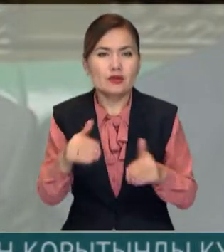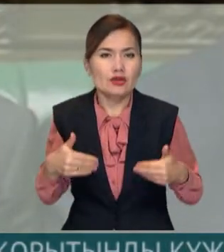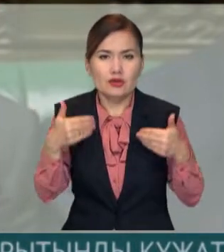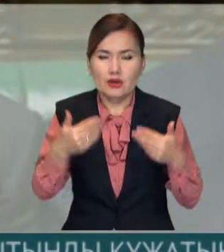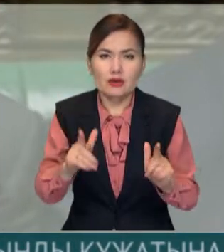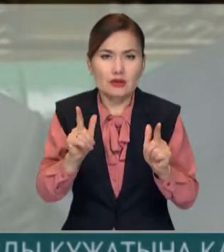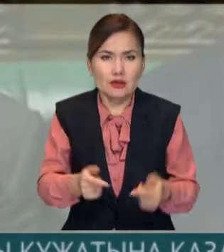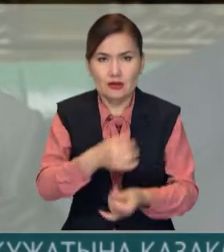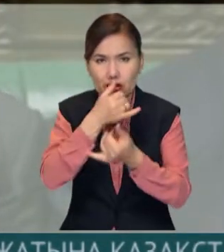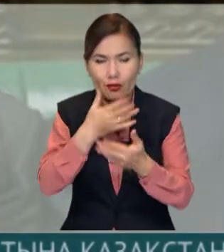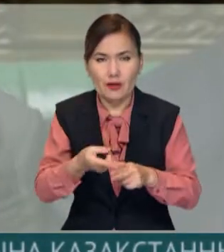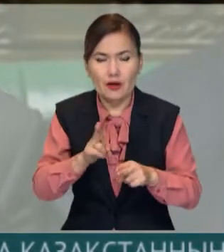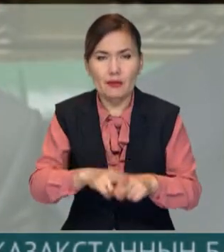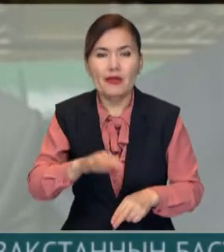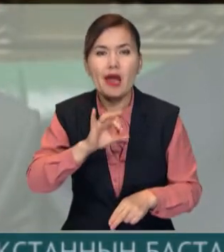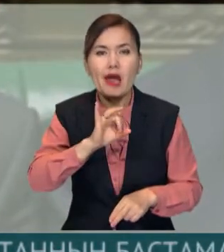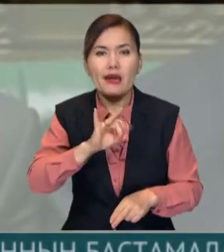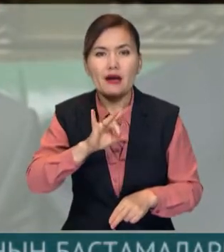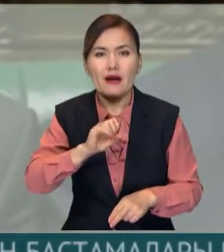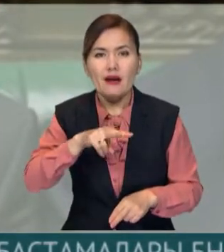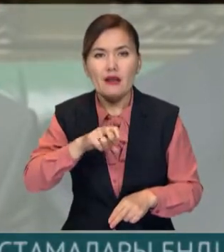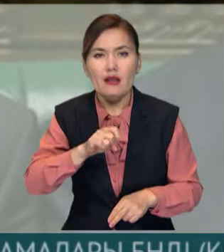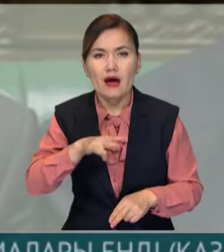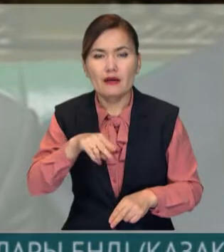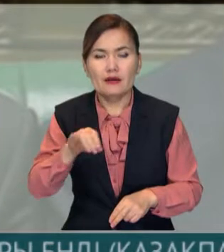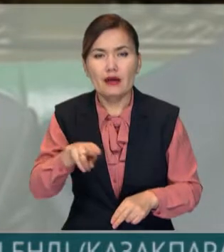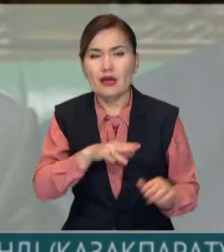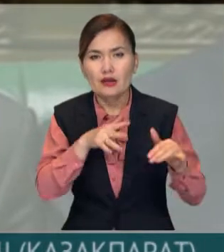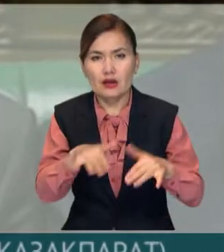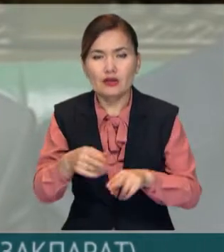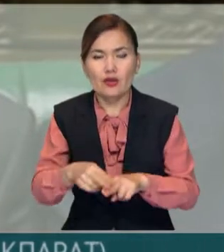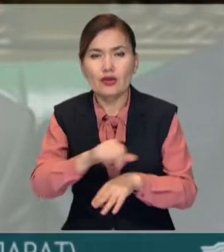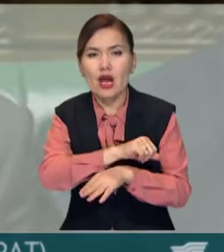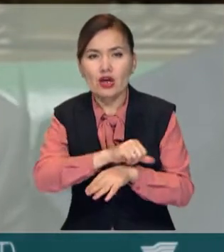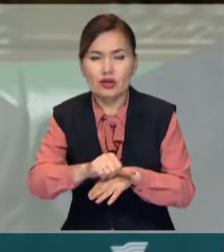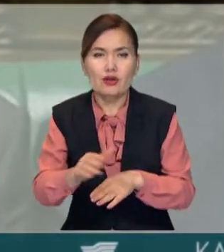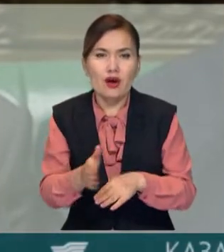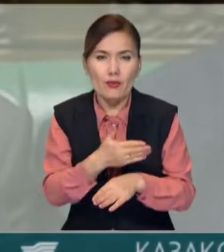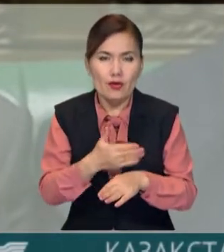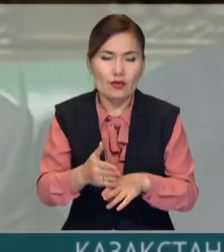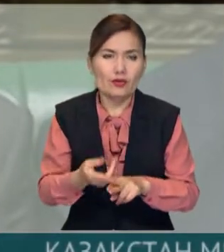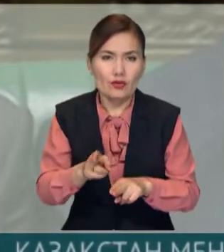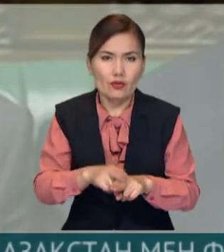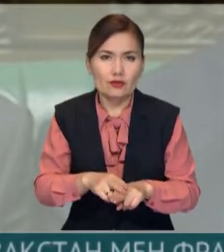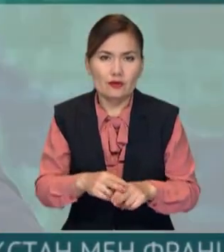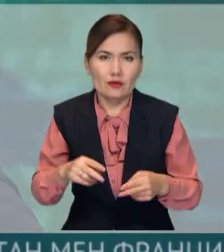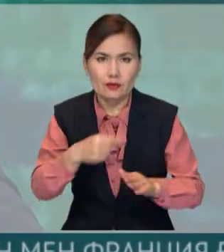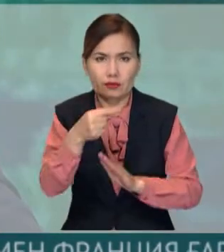алмаймыз. Өйткені бұл Ирландия теңізі бойынша кеден шекарасын құру және Ұлыбритания тұтастығын бұзу дегенді білдіреді.